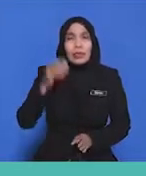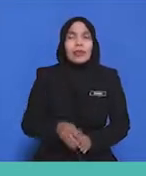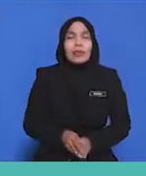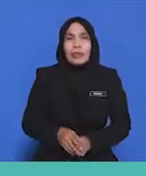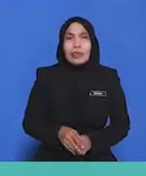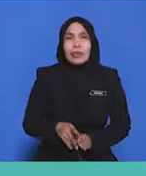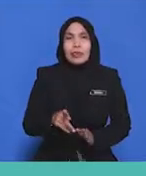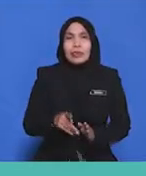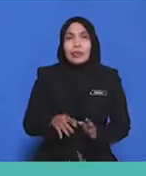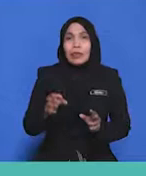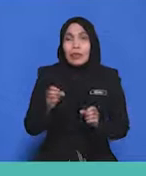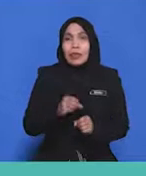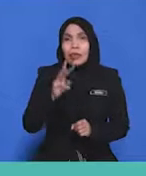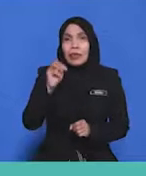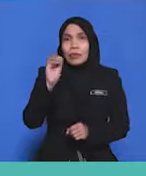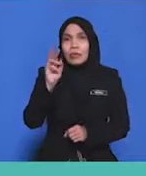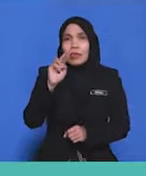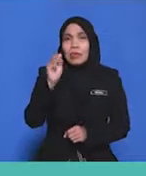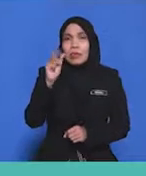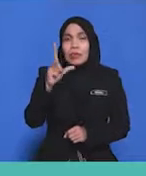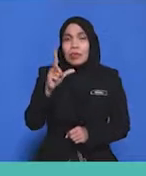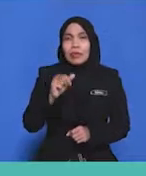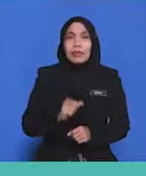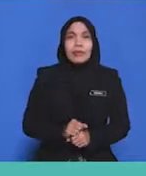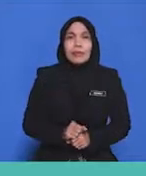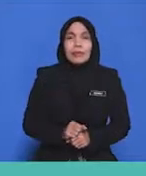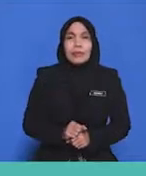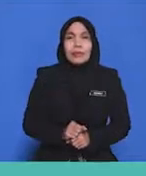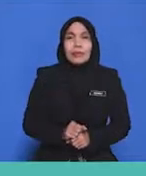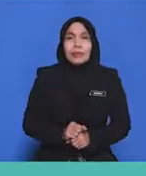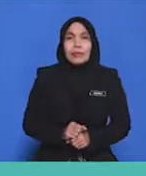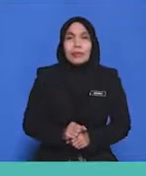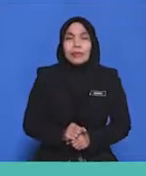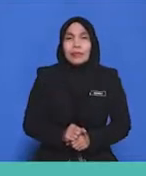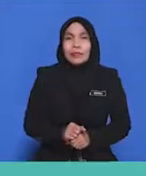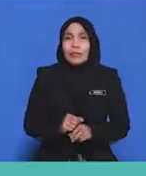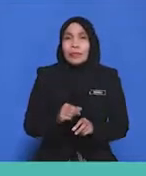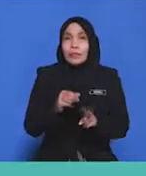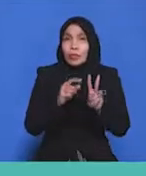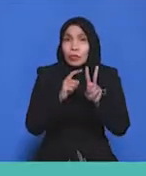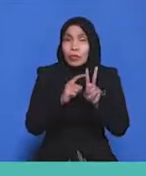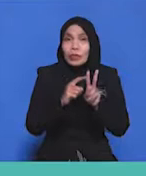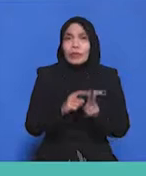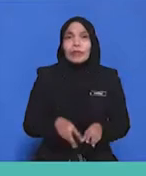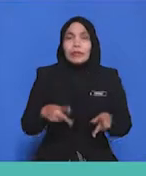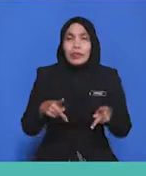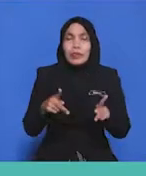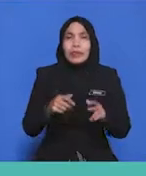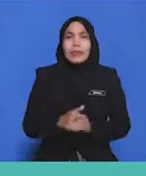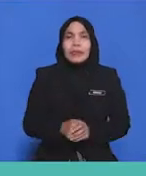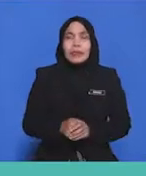perkembangan kemahiran sosial. Terdapat dua proses sosialisasi